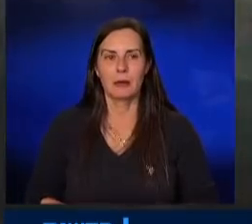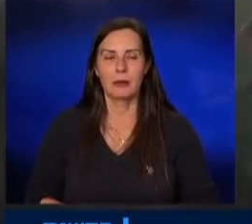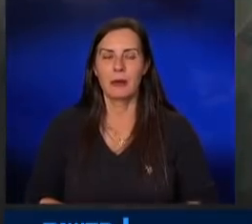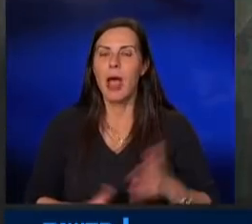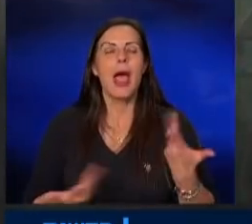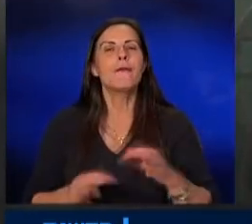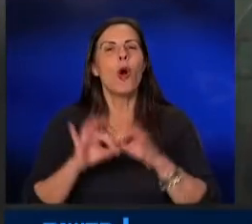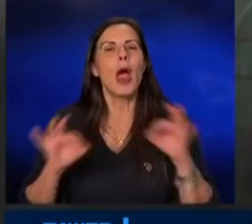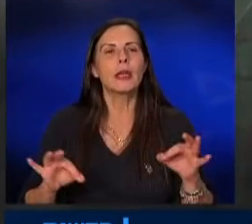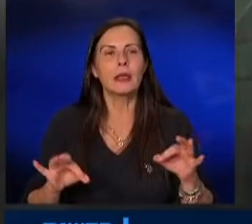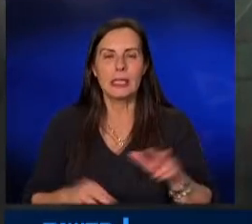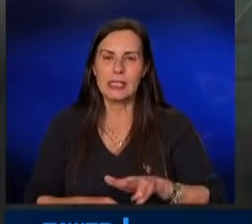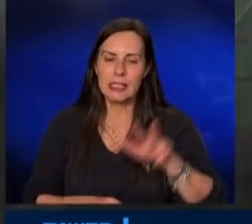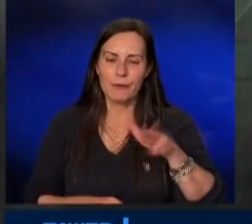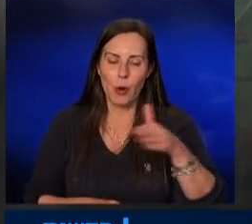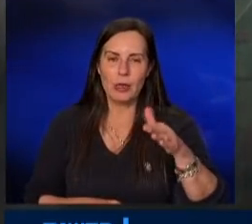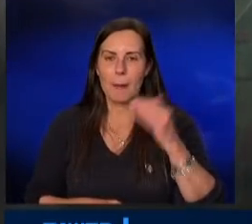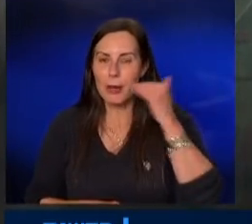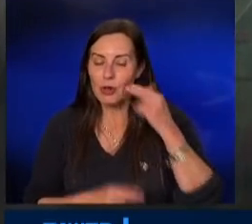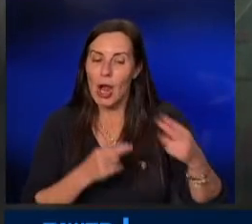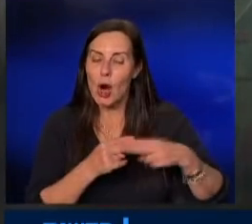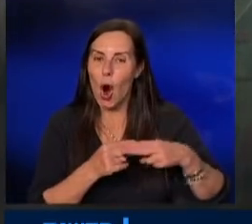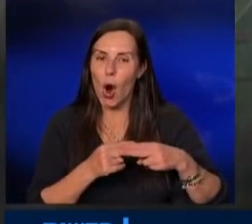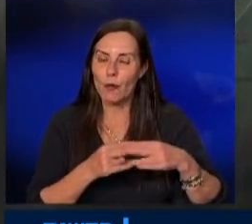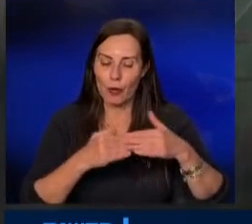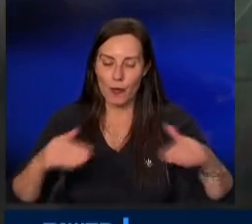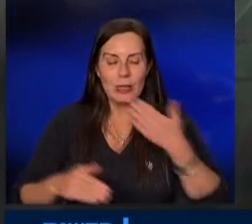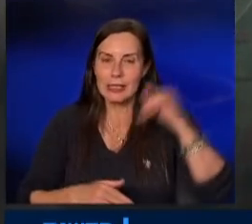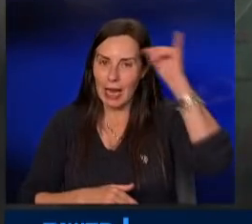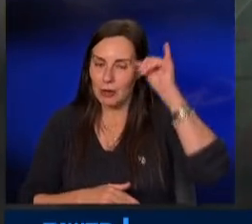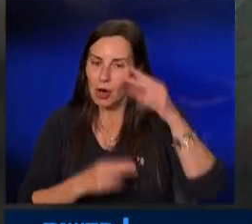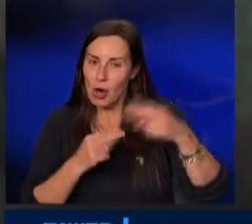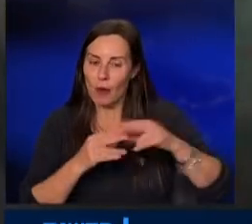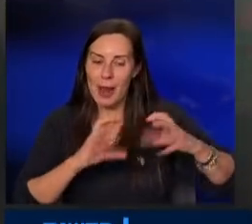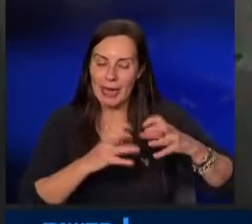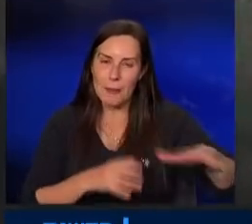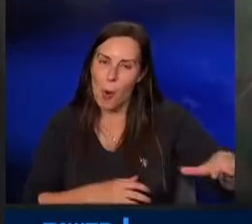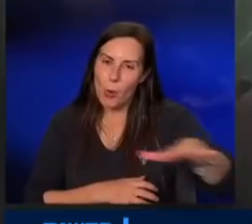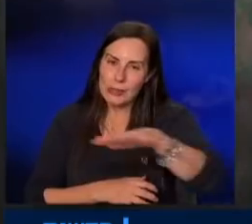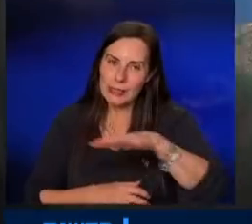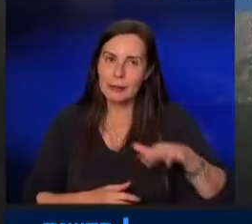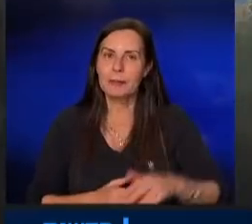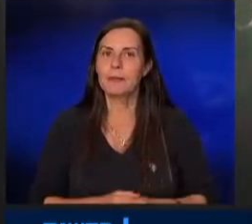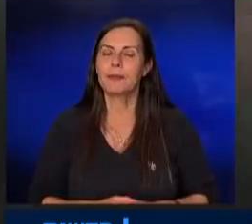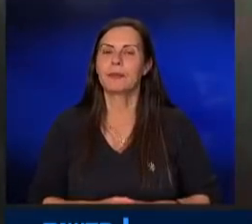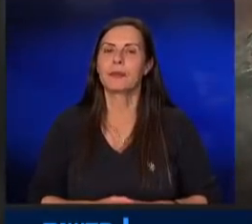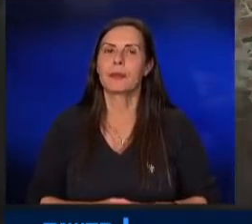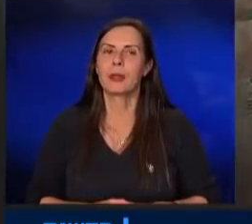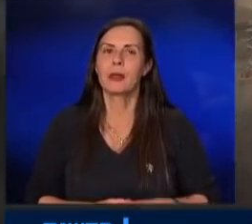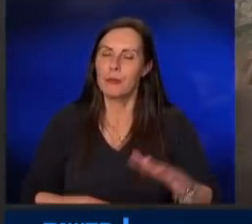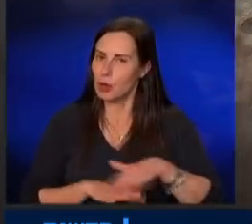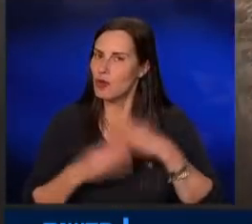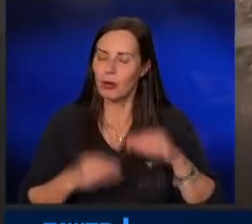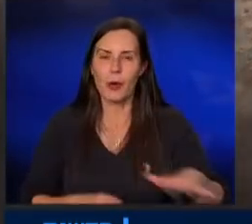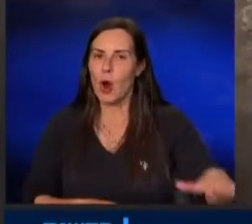של כל הרעידות מצפון מזרח לבית שען, סמוך לגבול ישראל ירדן, לא רחוק מהקיבוצים נווה אור וגשר, והן הורגשו היטב